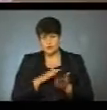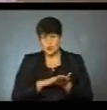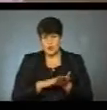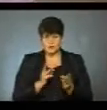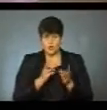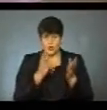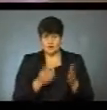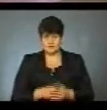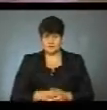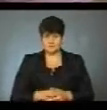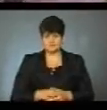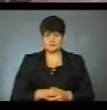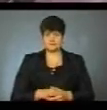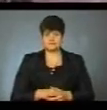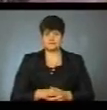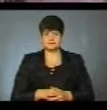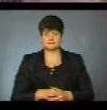згорить. Вона була.